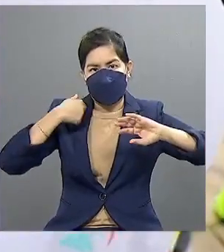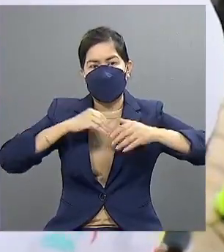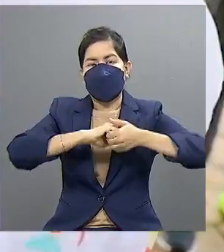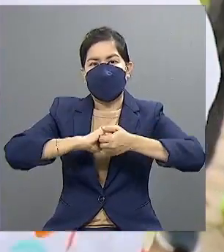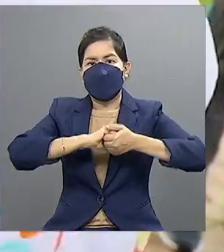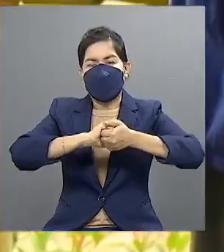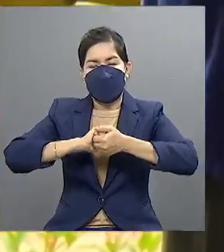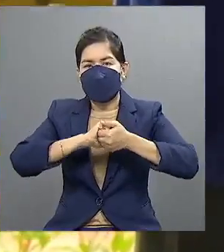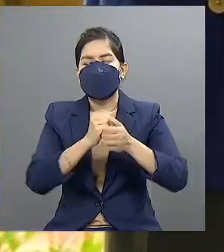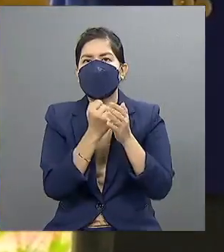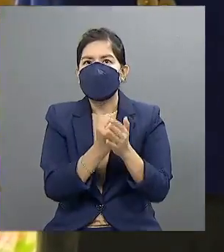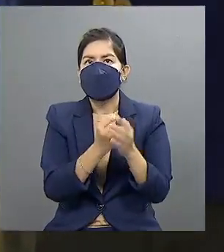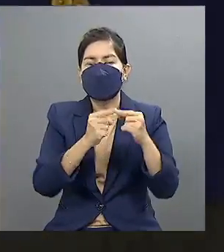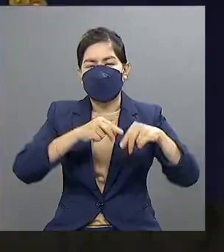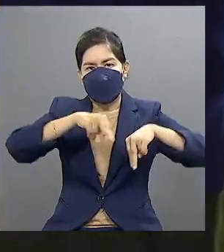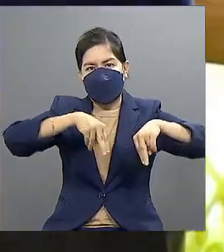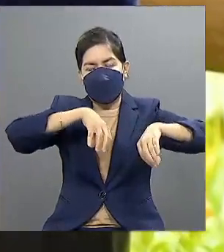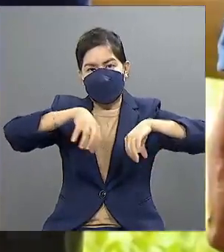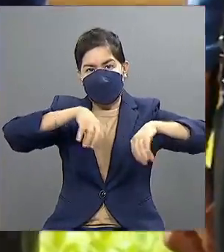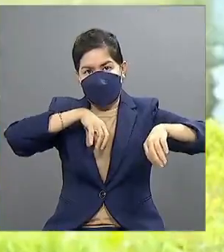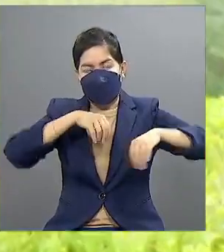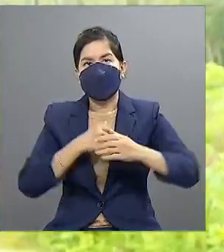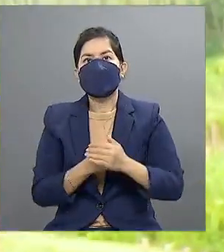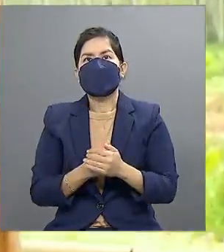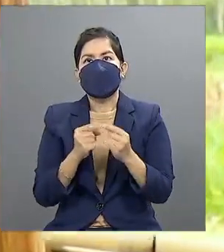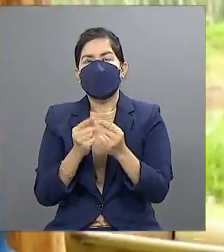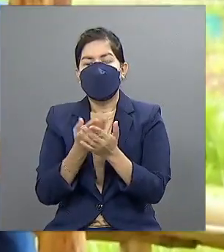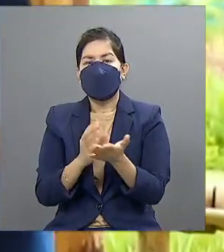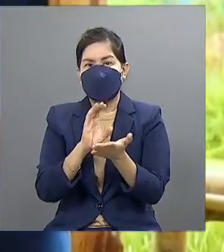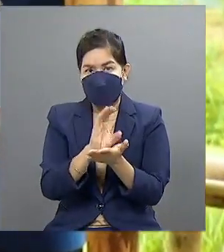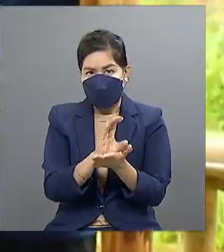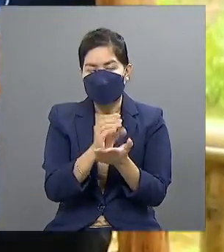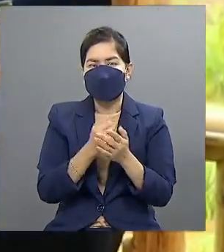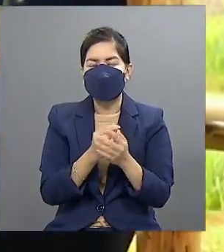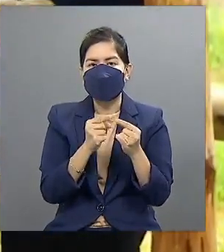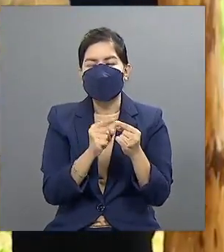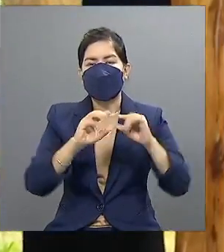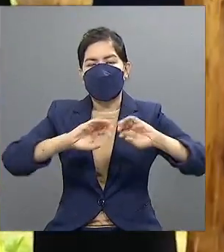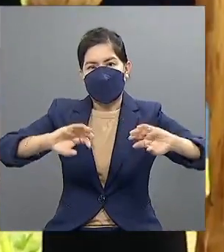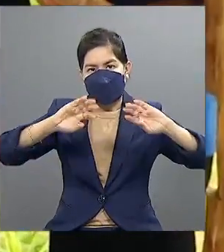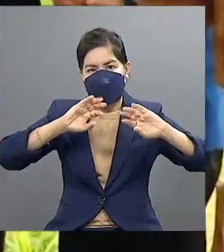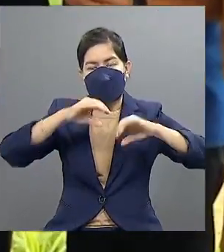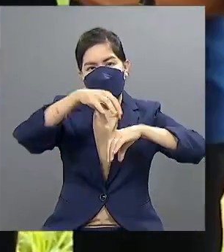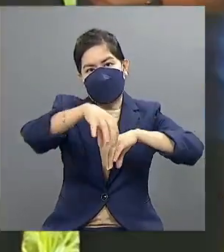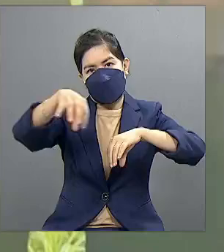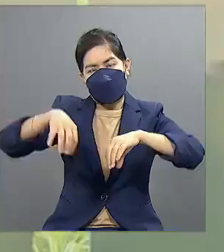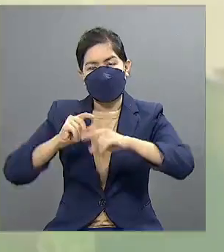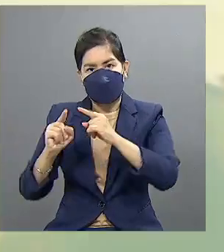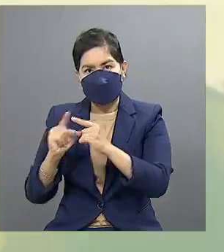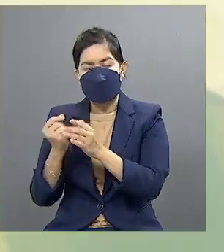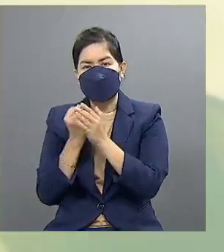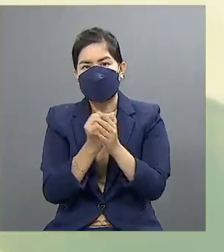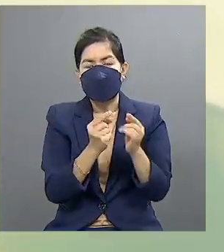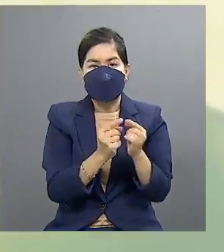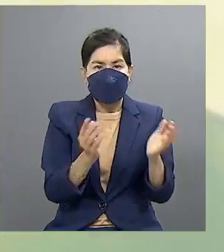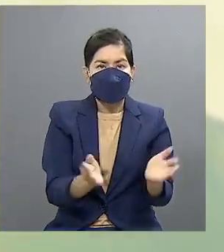ารจัดการในส่วนงบประมาณต่างๆนะครับที่ได้จากภาคราชการที่ผ่านทางท่านผู้ว่าราชการจังหวัดไม่ว่าจะเป็นเรื่องของการ